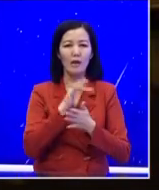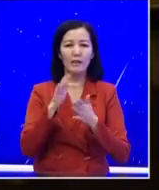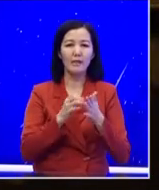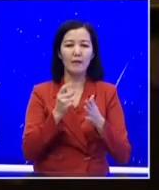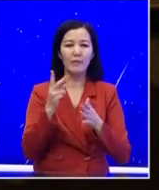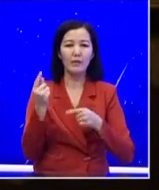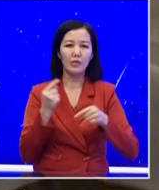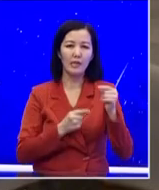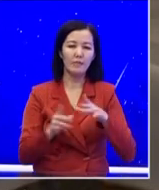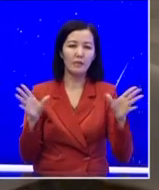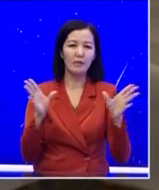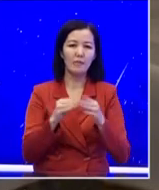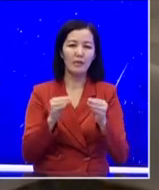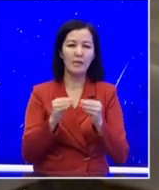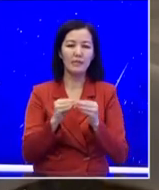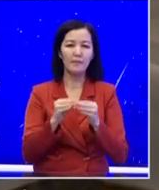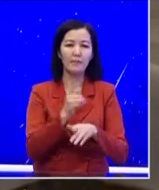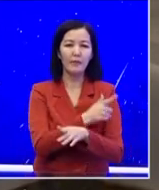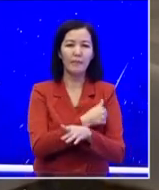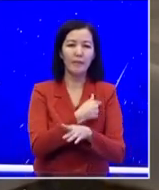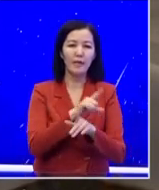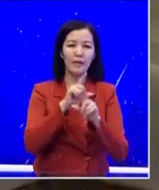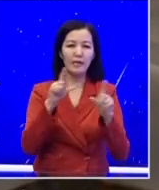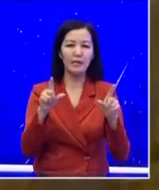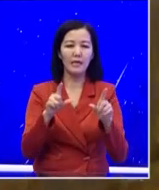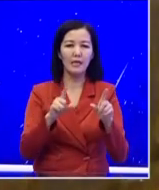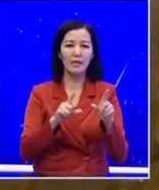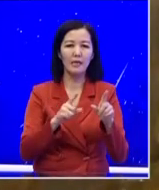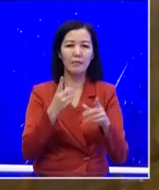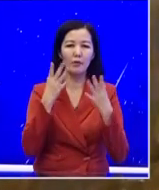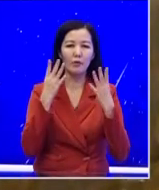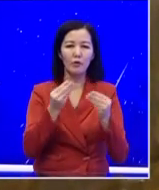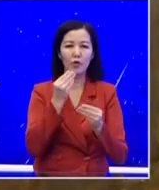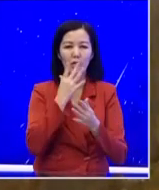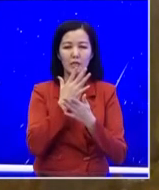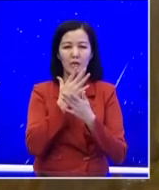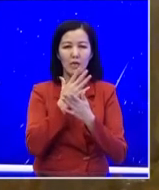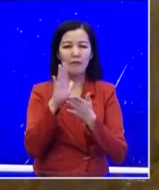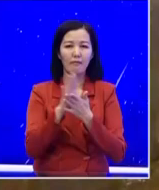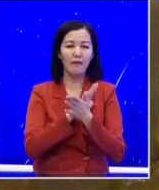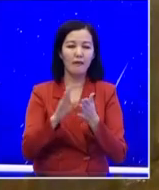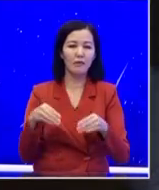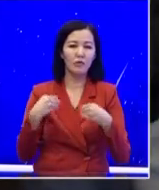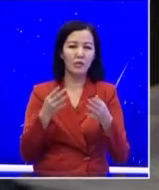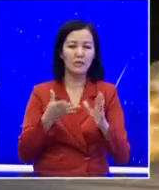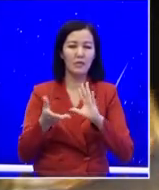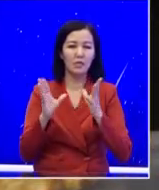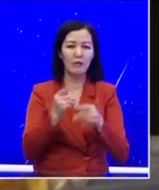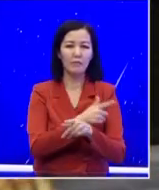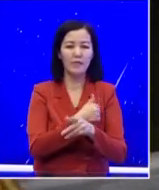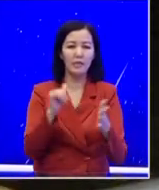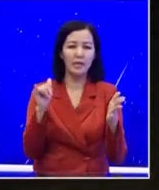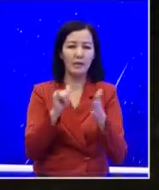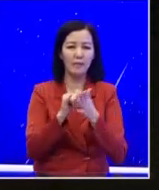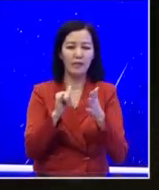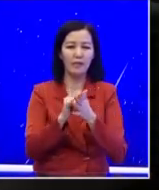ретте шаһардағы бірнеше кәсіпкер бірлесіп бекеттегілерге бір күндік ас ауқатын тегін жеткізді. Жалпы санитарлық